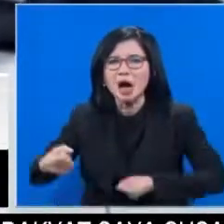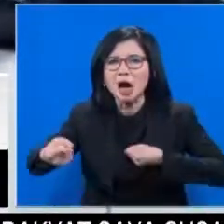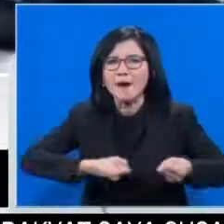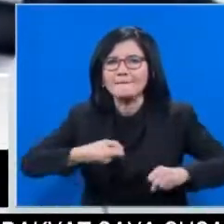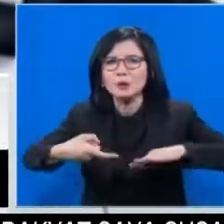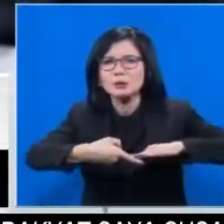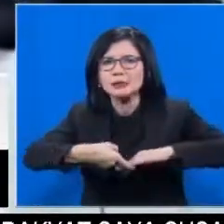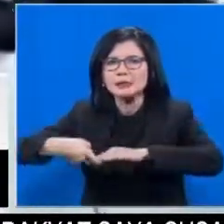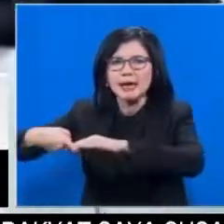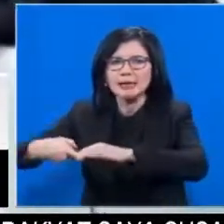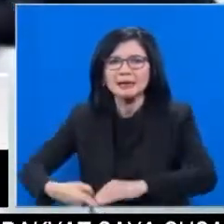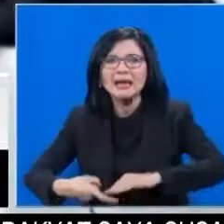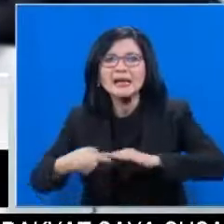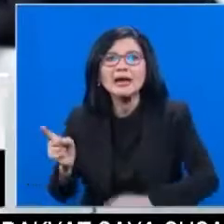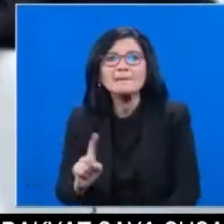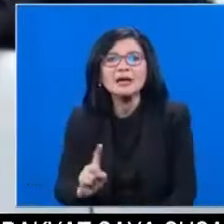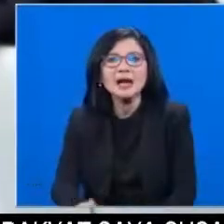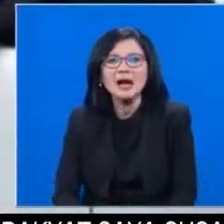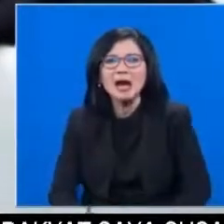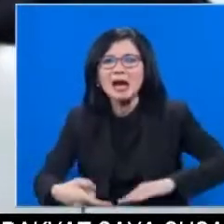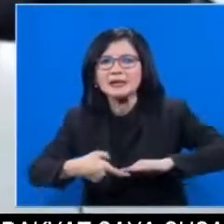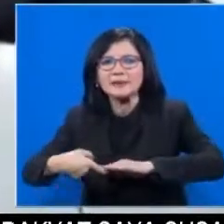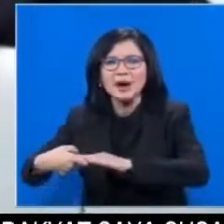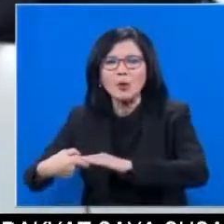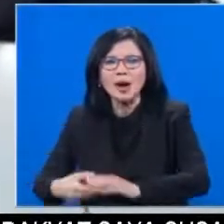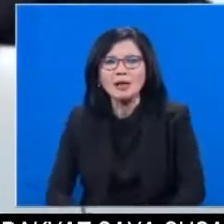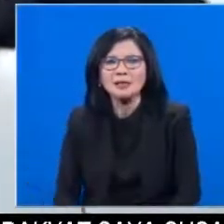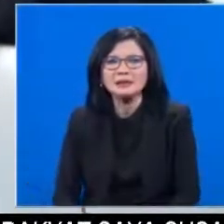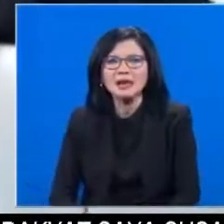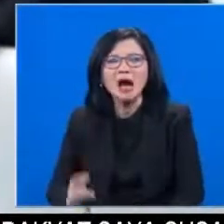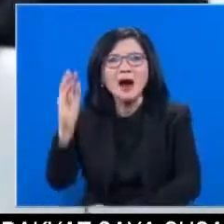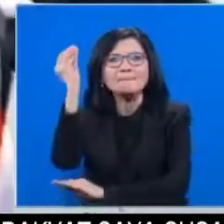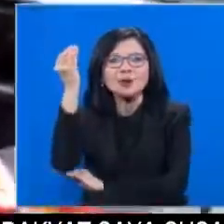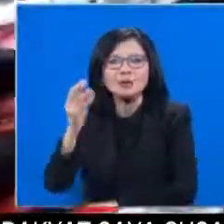prosedur berlaku. Ini di derek kemana nih, Bang? Kita bawa ke IRTI Monas, semuanya penderekan kita bawa ke IRTI Monas.